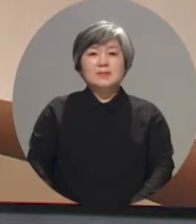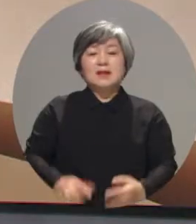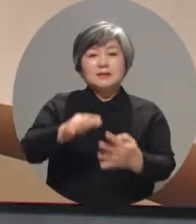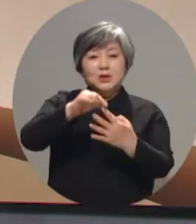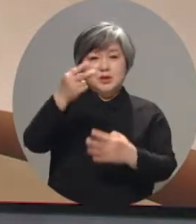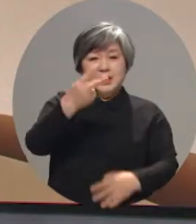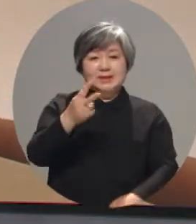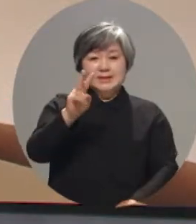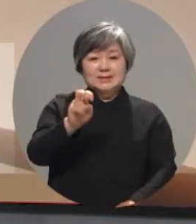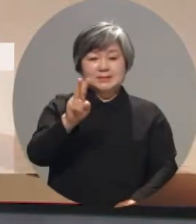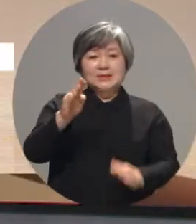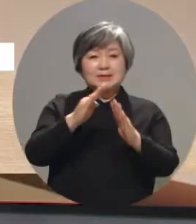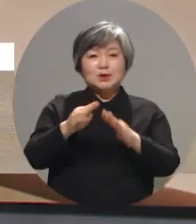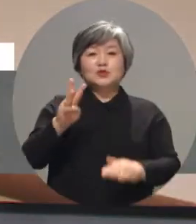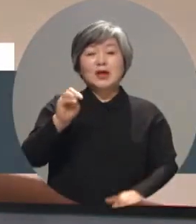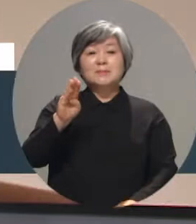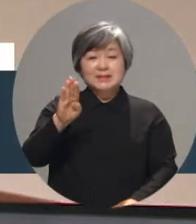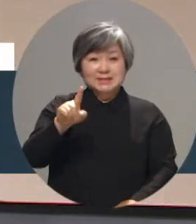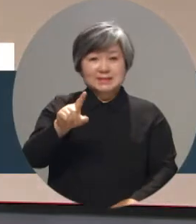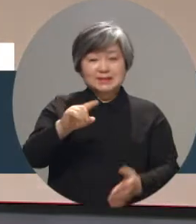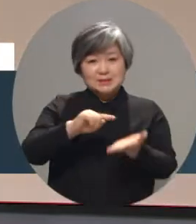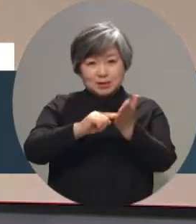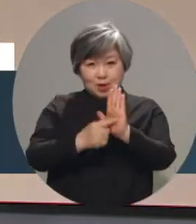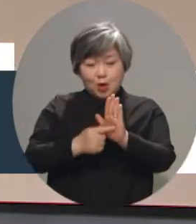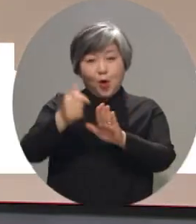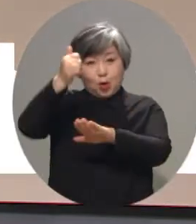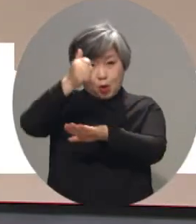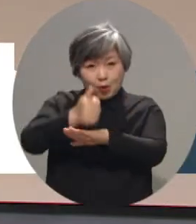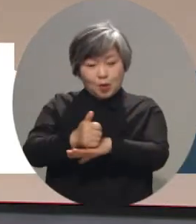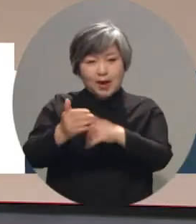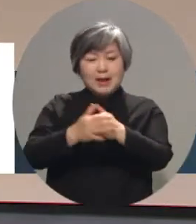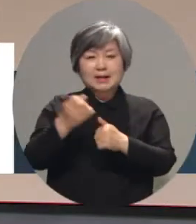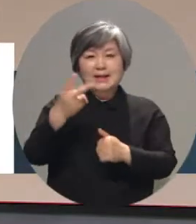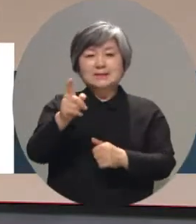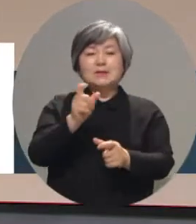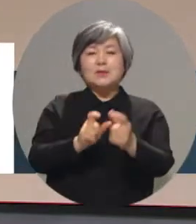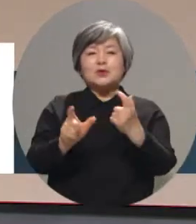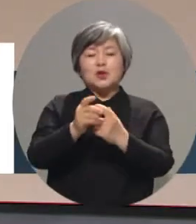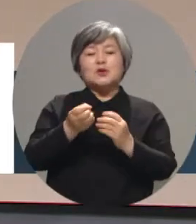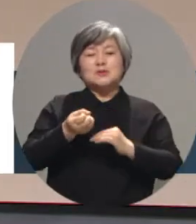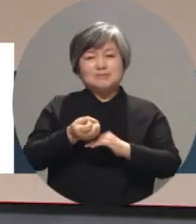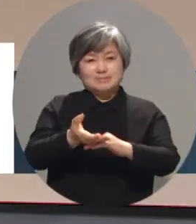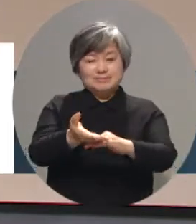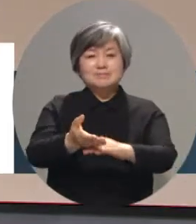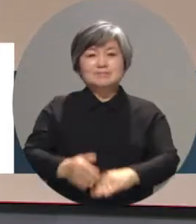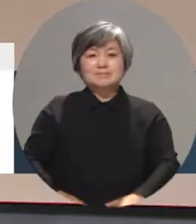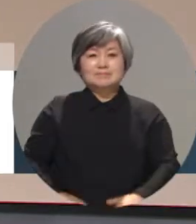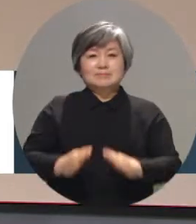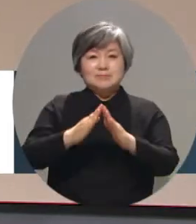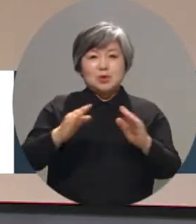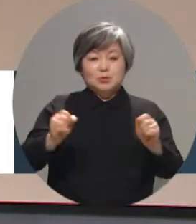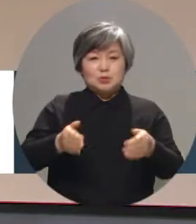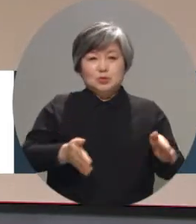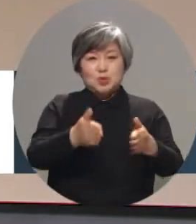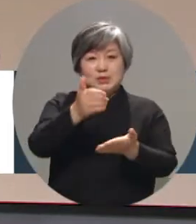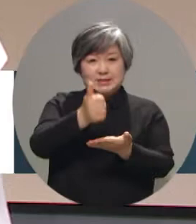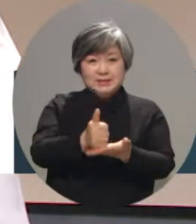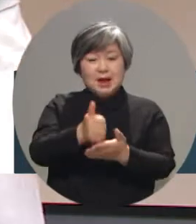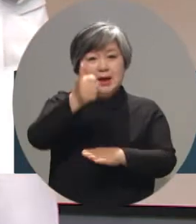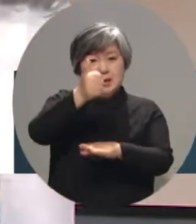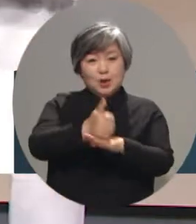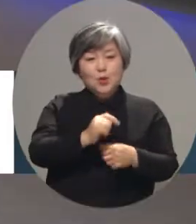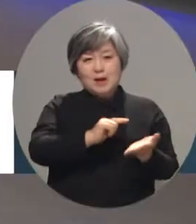네, 선택 2022 전주 MBC 개표방송 출구조사 결과 다시 한번 전해드리도록 하겠습니다. 전북도시사 출구조사